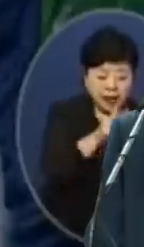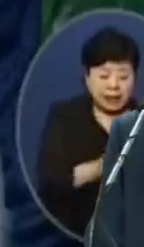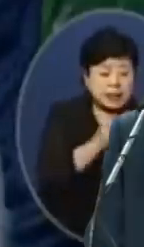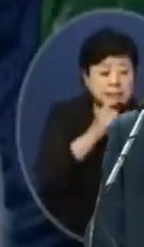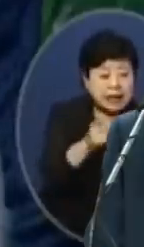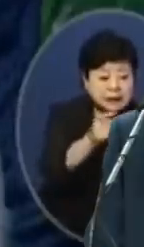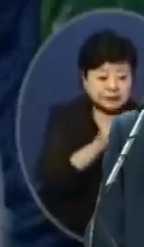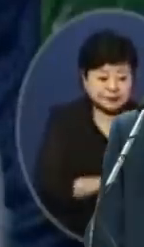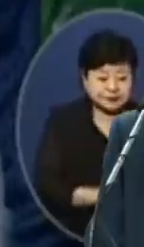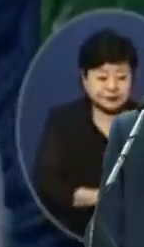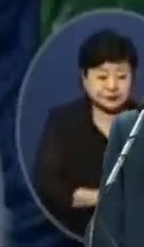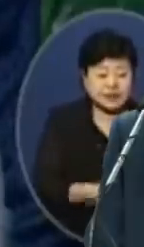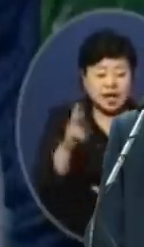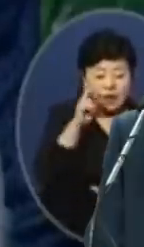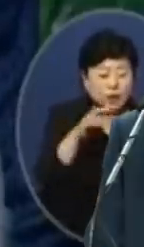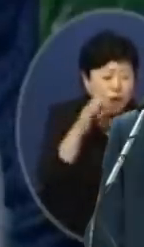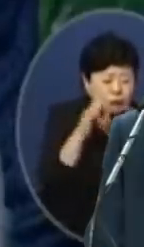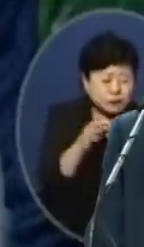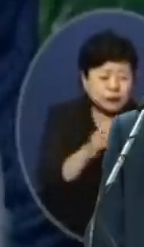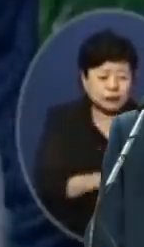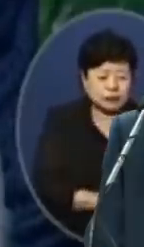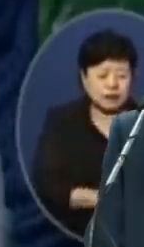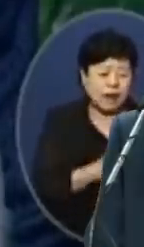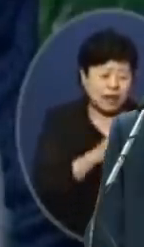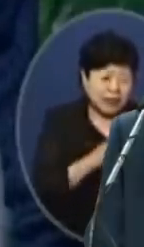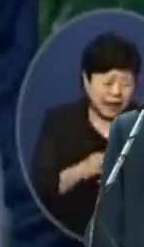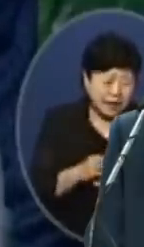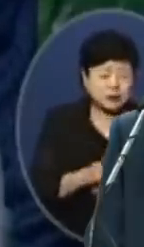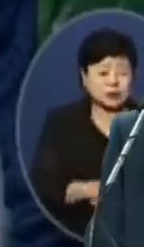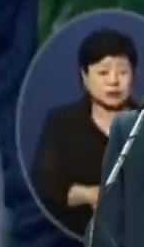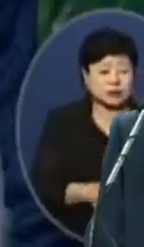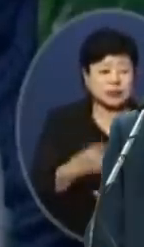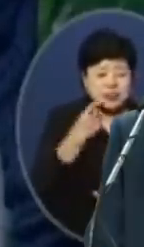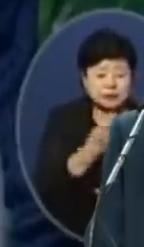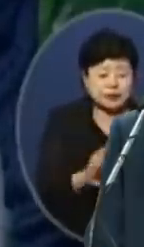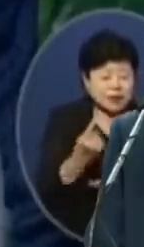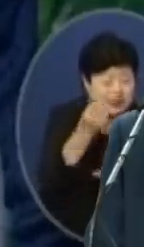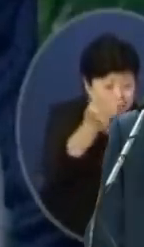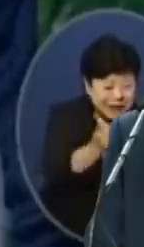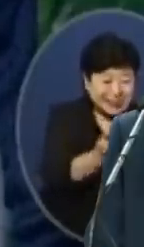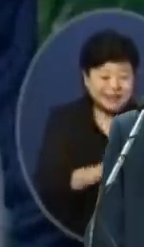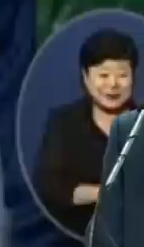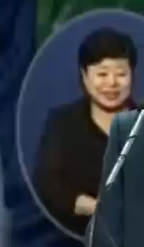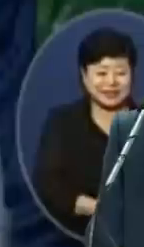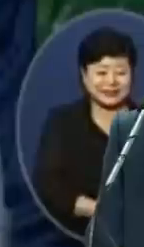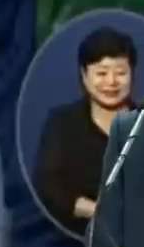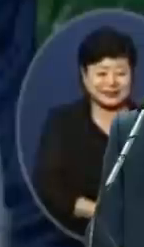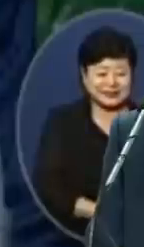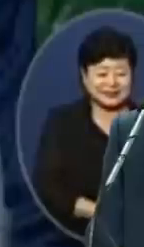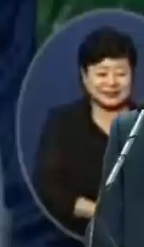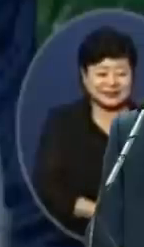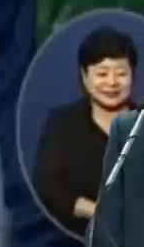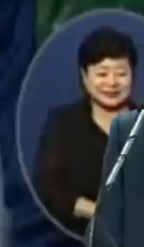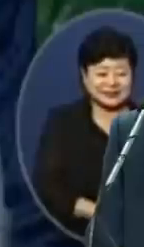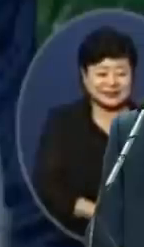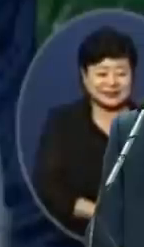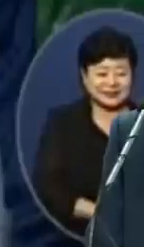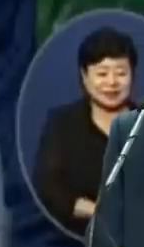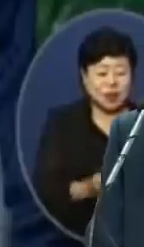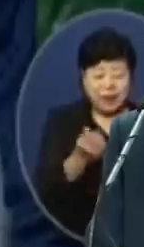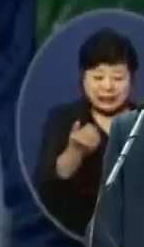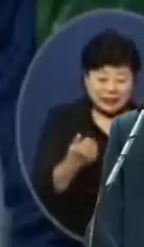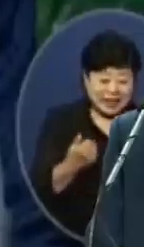하나님 말씀을 노래하는 식으로 계속해서 입을 떠나지 말게 해야 되는 것입니다. 나는 며칠